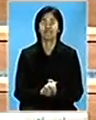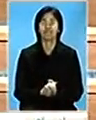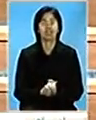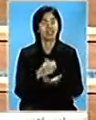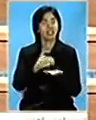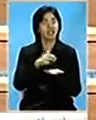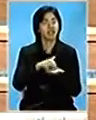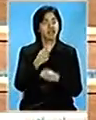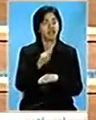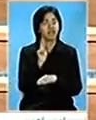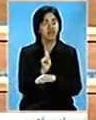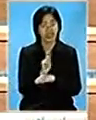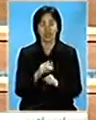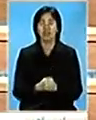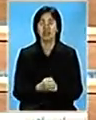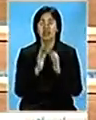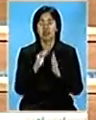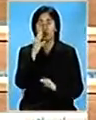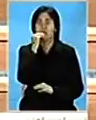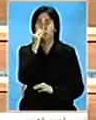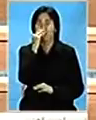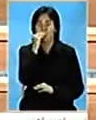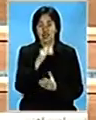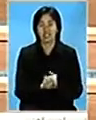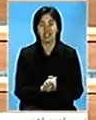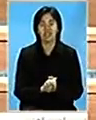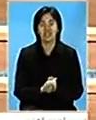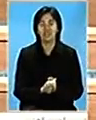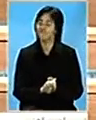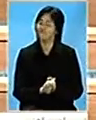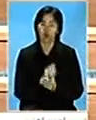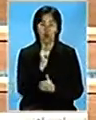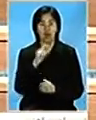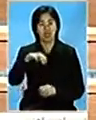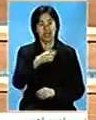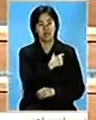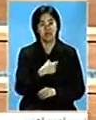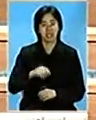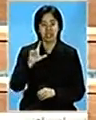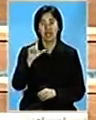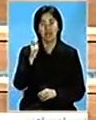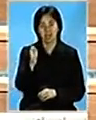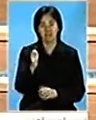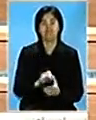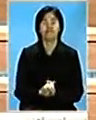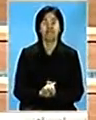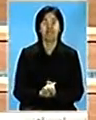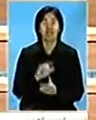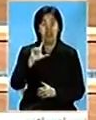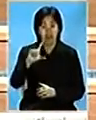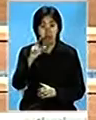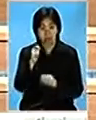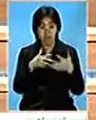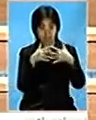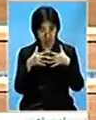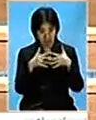านประธานว่ามีคนไปพูดจาบ่นทำลายสถาบันพระมหากษัตริย์ถึงลาสเวกัสครับถึงลาสเวกัส